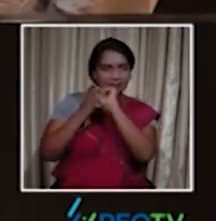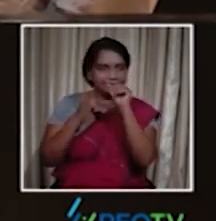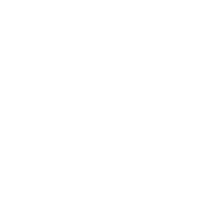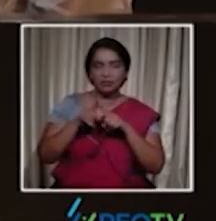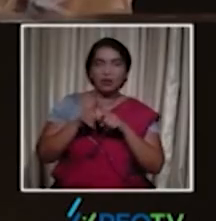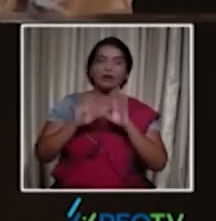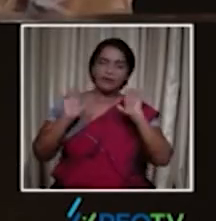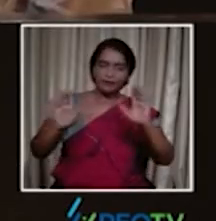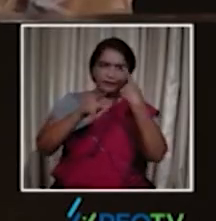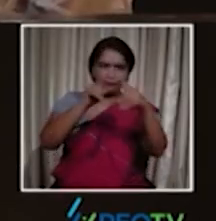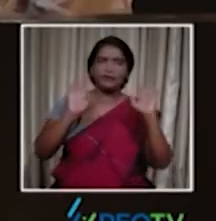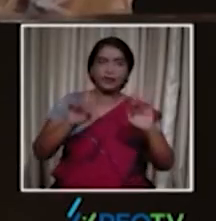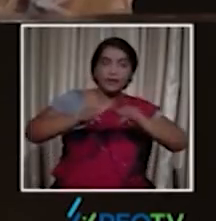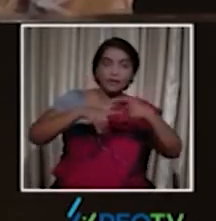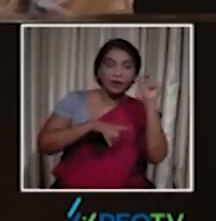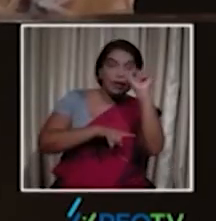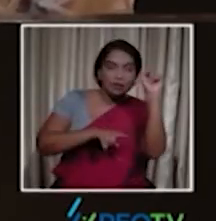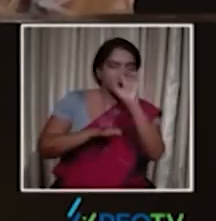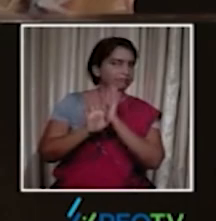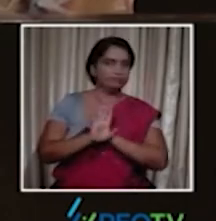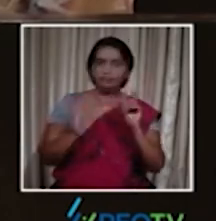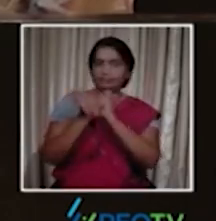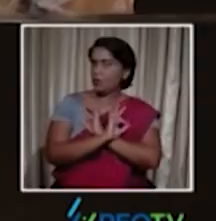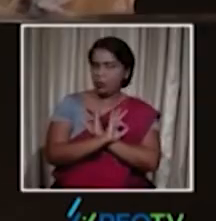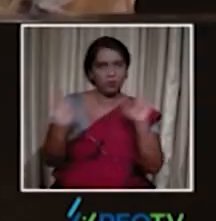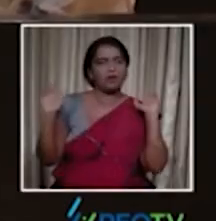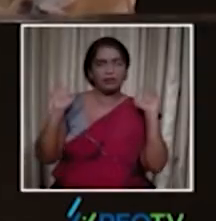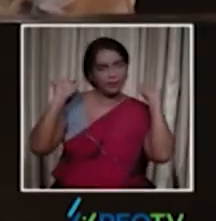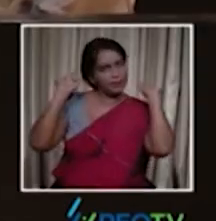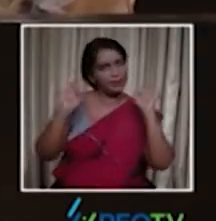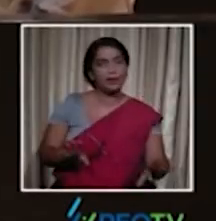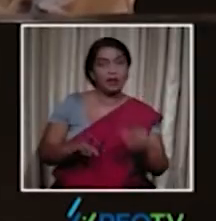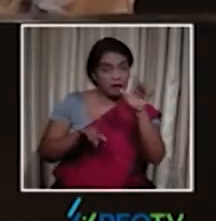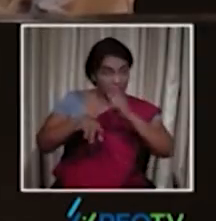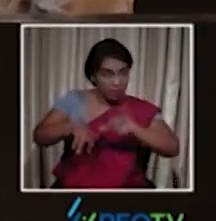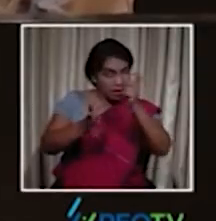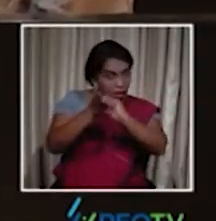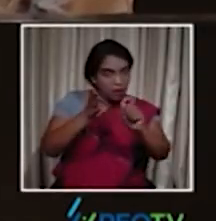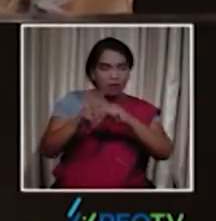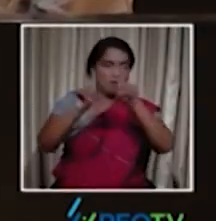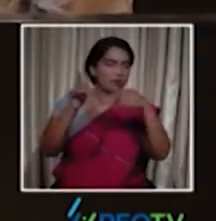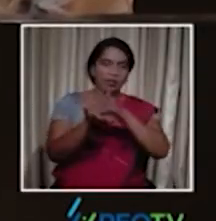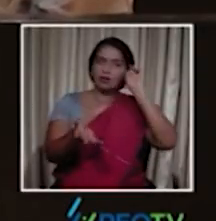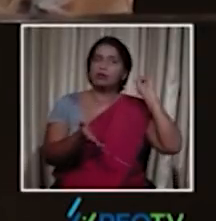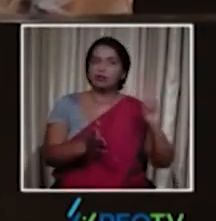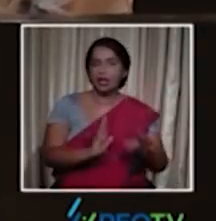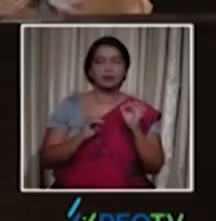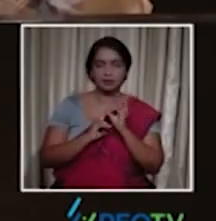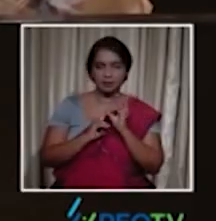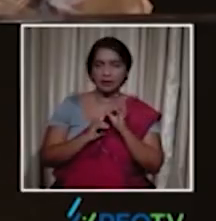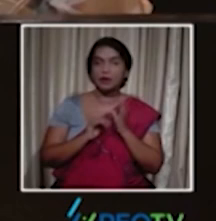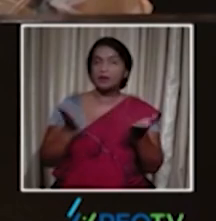ඡන්ද පත්‍රිකාව. මේ ඡන්ද පත්‍රිකාවේ යම් මන්ත්‍රීවරයෙකු ලිව්වොත් ඒ ඡන්ද පත්‍රිකාව අවලංගු වන බවයි නීතියේ